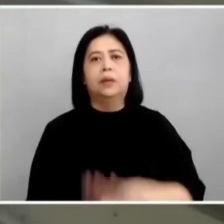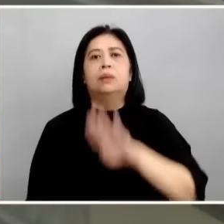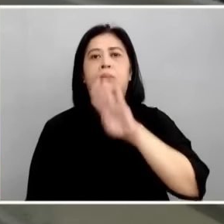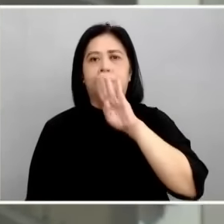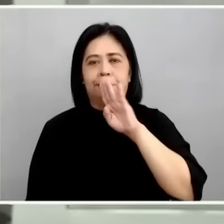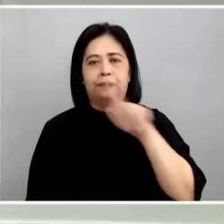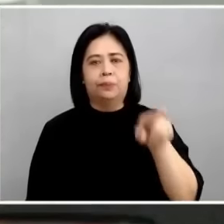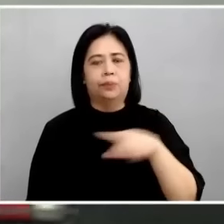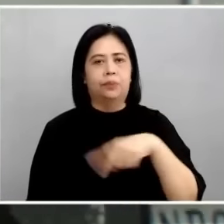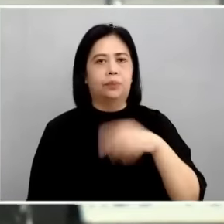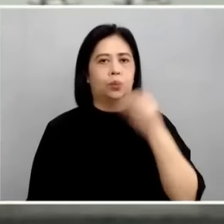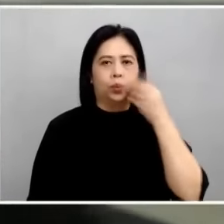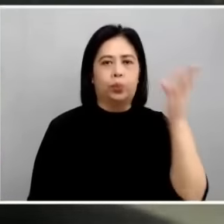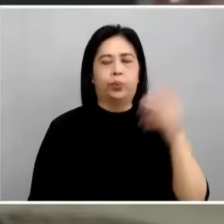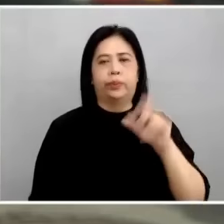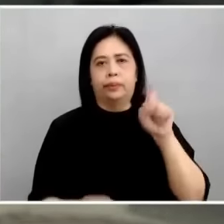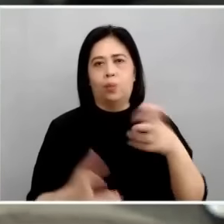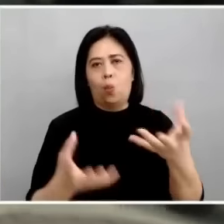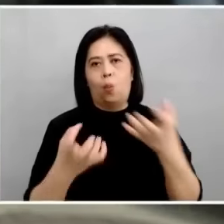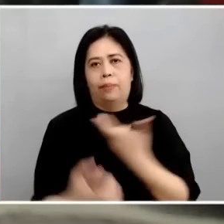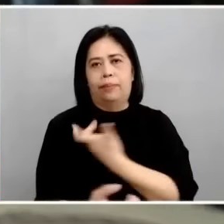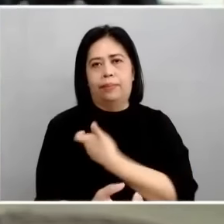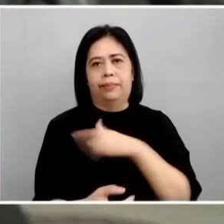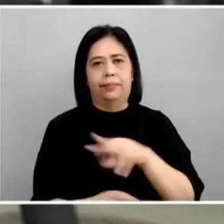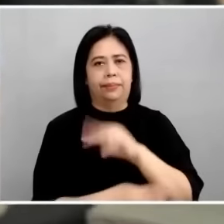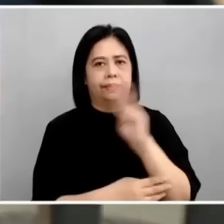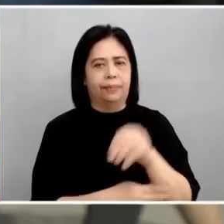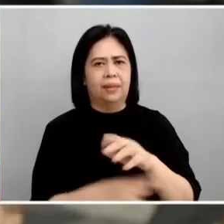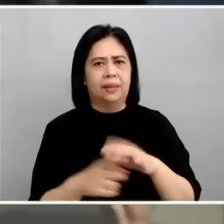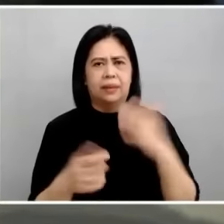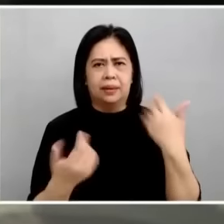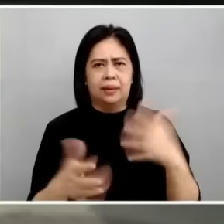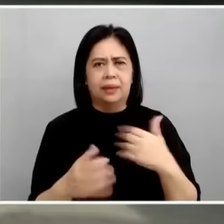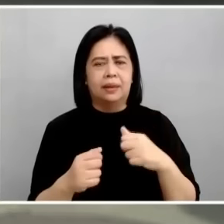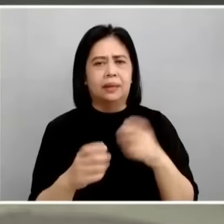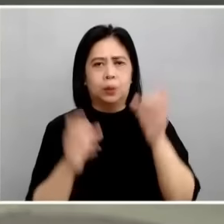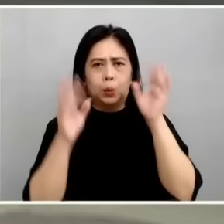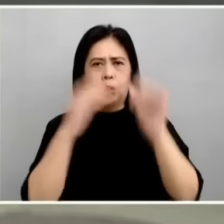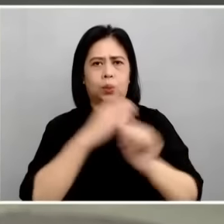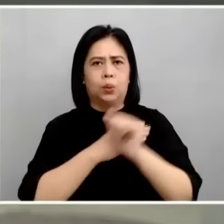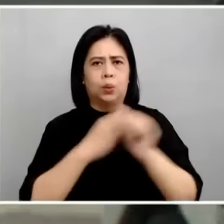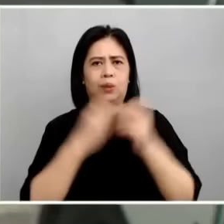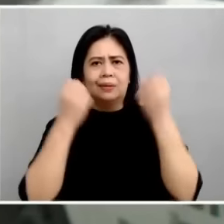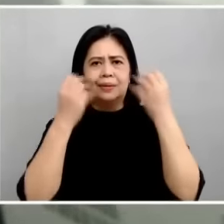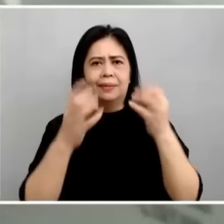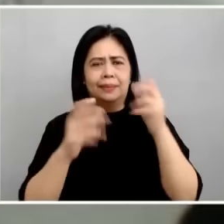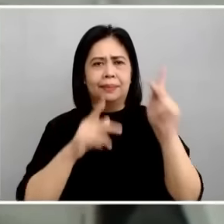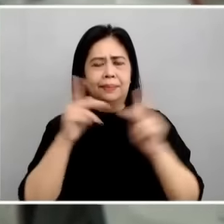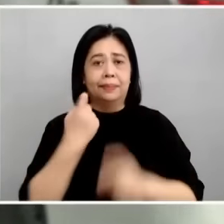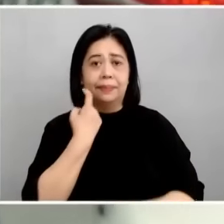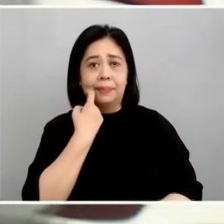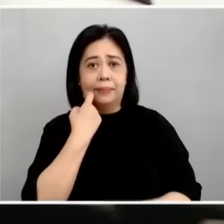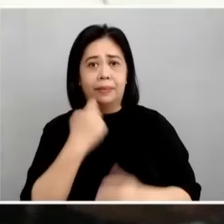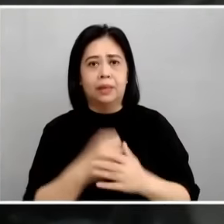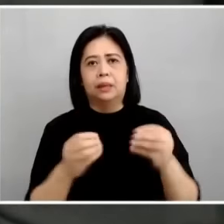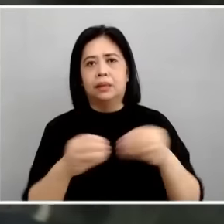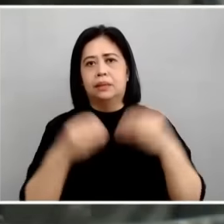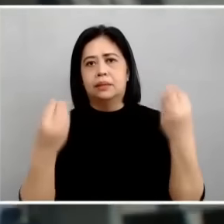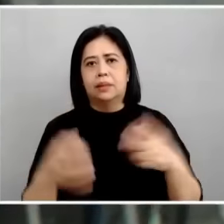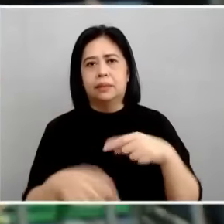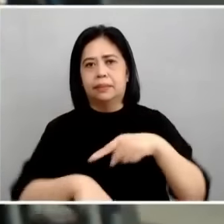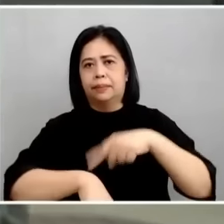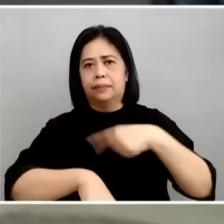taong magpapabakuna sana dito sa Maynila. Nalagay na kasi sila sa panganib dahil sa dami ng mga tao kanina na sayang pa ang kanilang